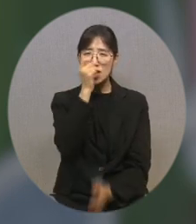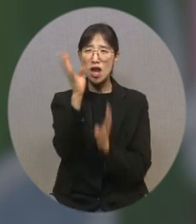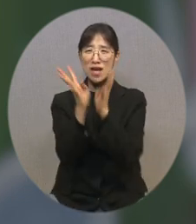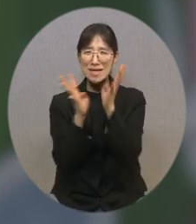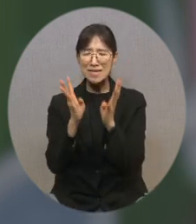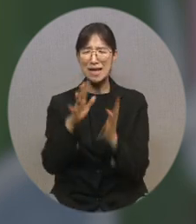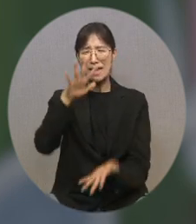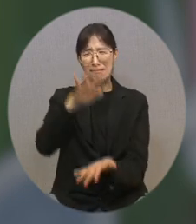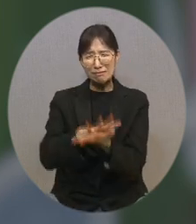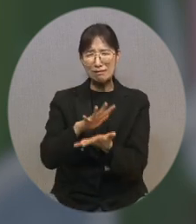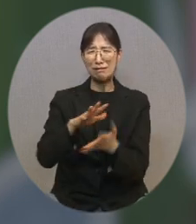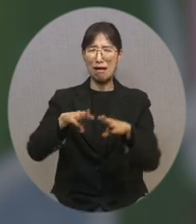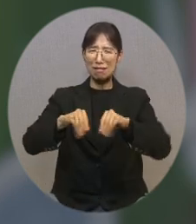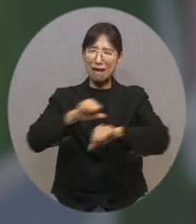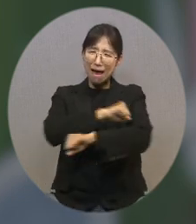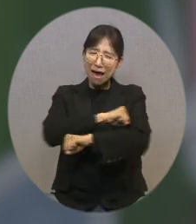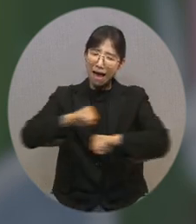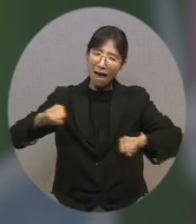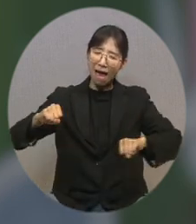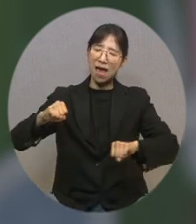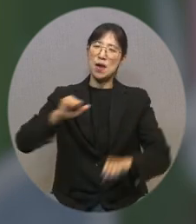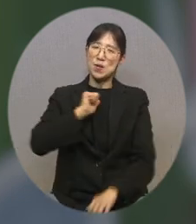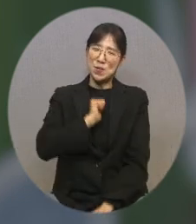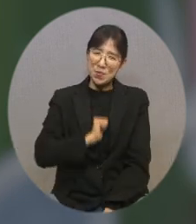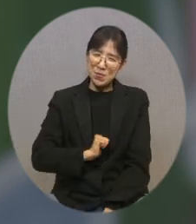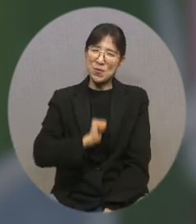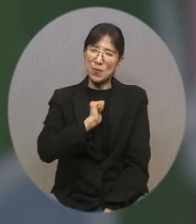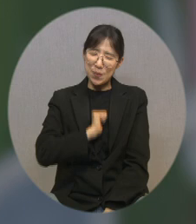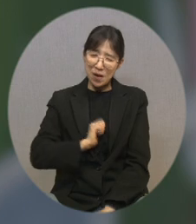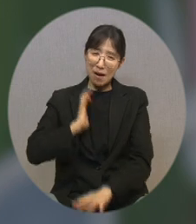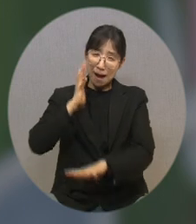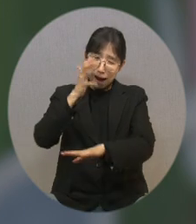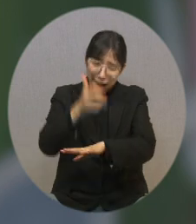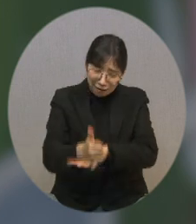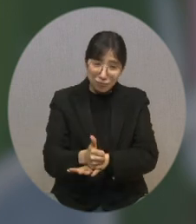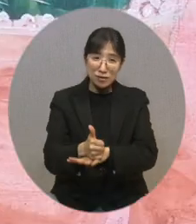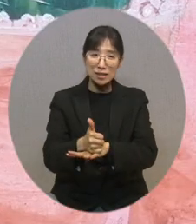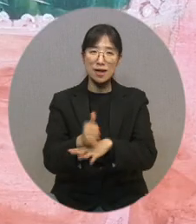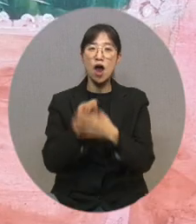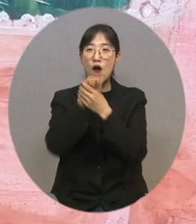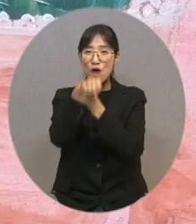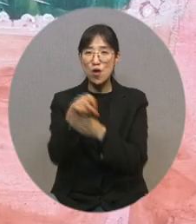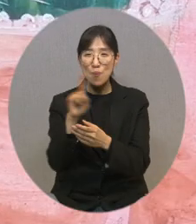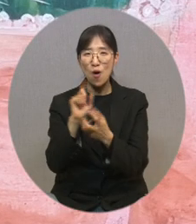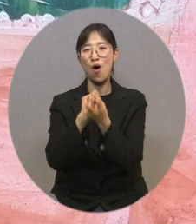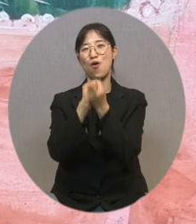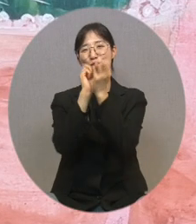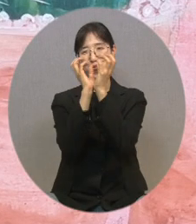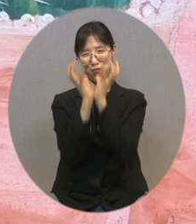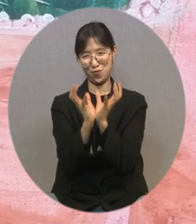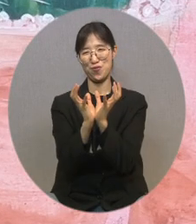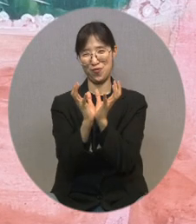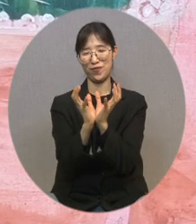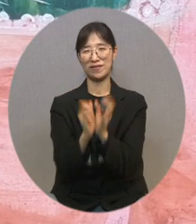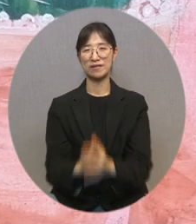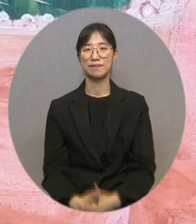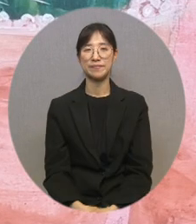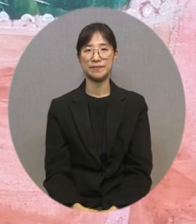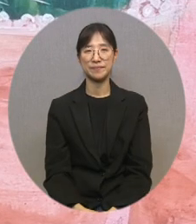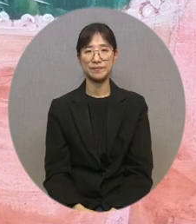선인장은 뜨거운 사막의 열기를 버티다 마침내 인내의 결실, 꽃을 피우는